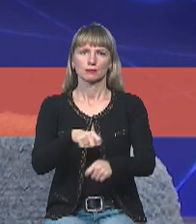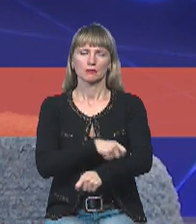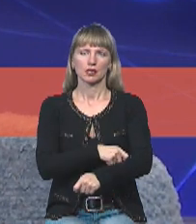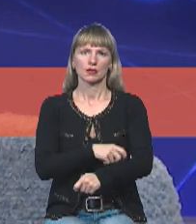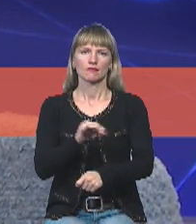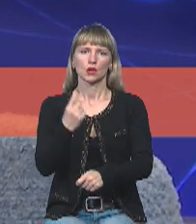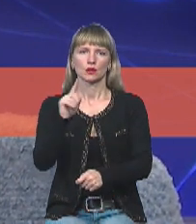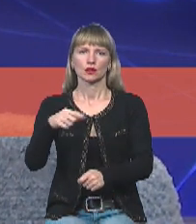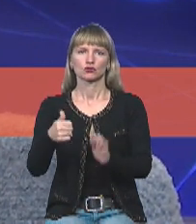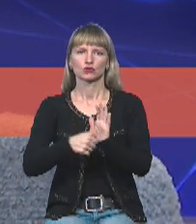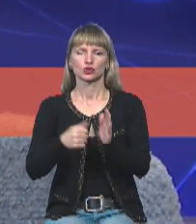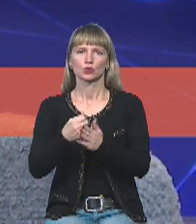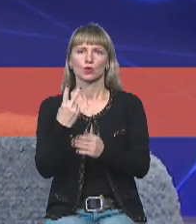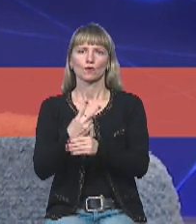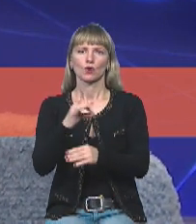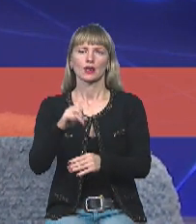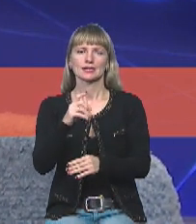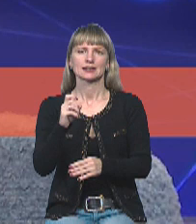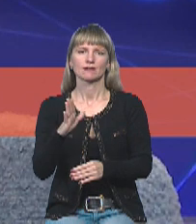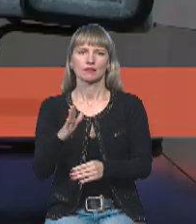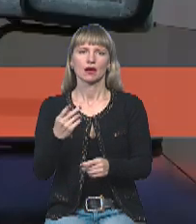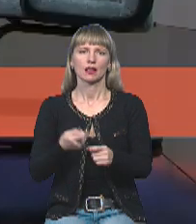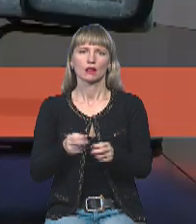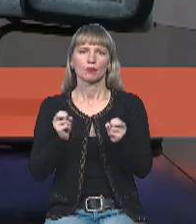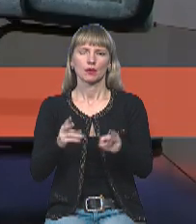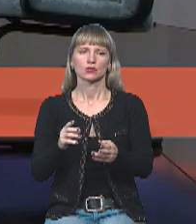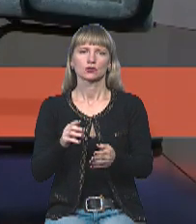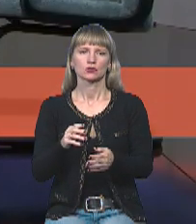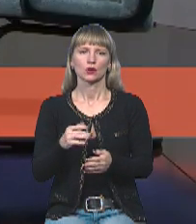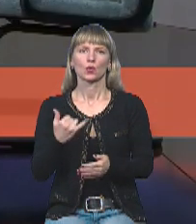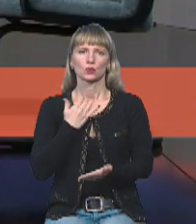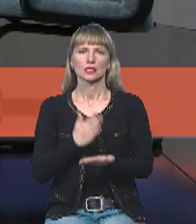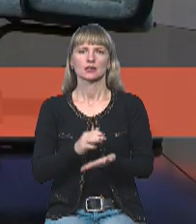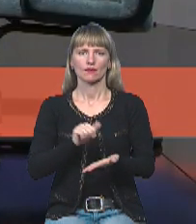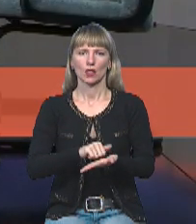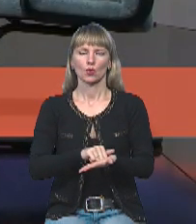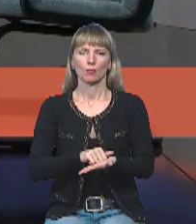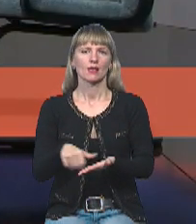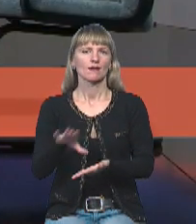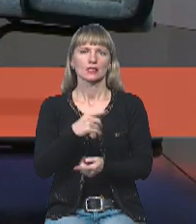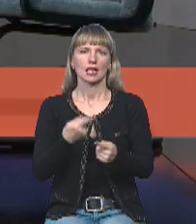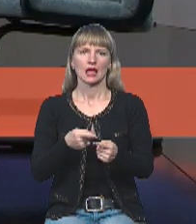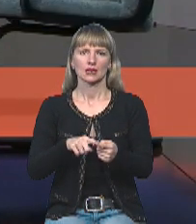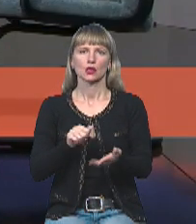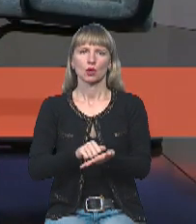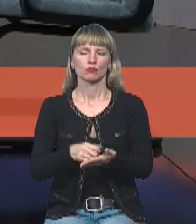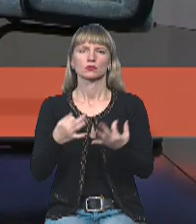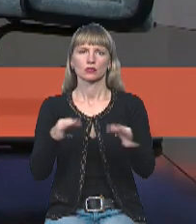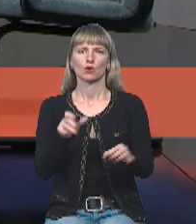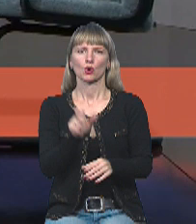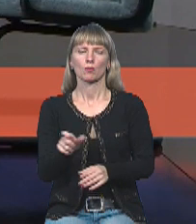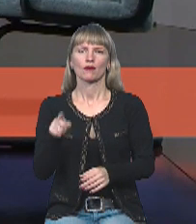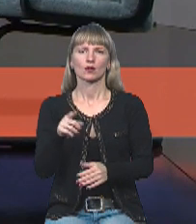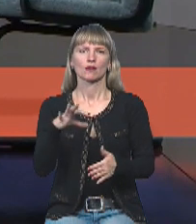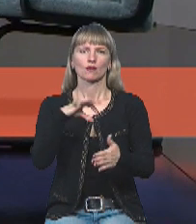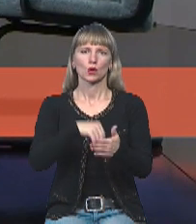2 разів. Це вже перевищення норм радіаційної безпеки. Це є у вас в документах? Це є в протоколах, так. Всі ці протоколи, вони доступні громадськості, вони